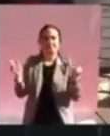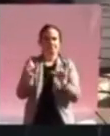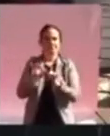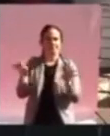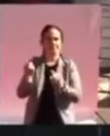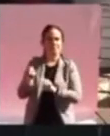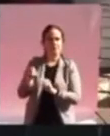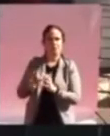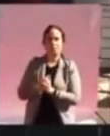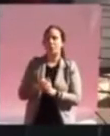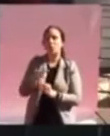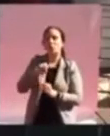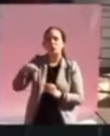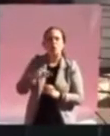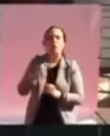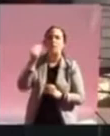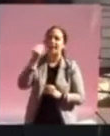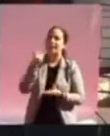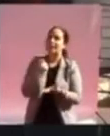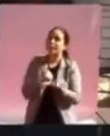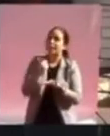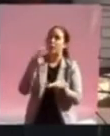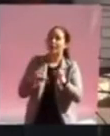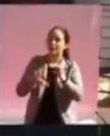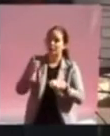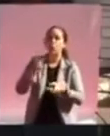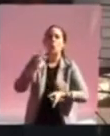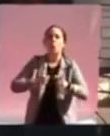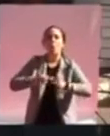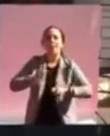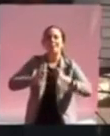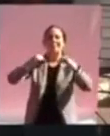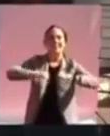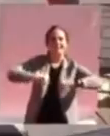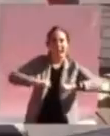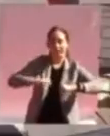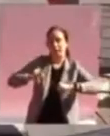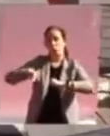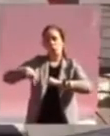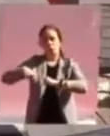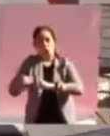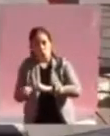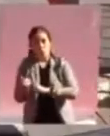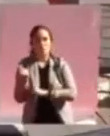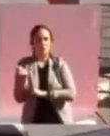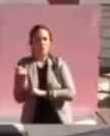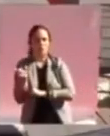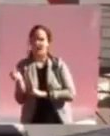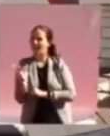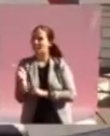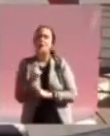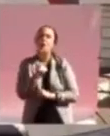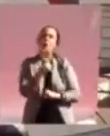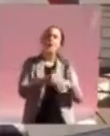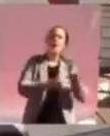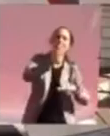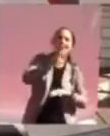politiche sanitarie e di conseguenza quelle economiche e finanziarie non il contrario